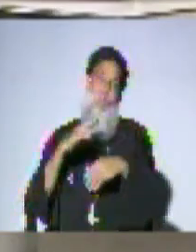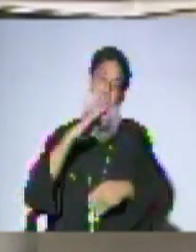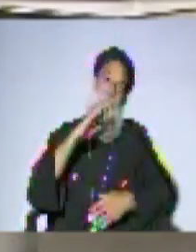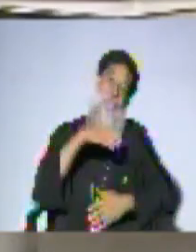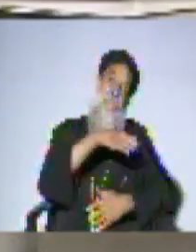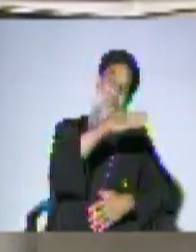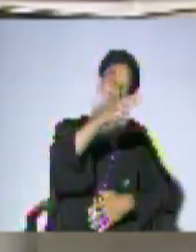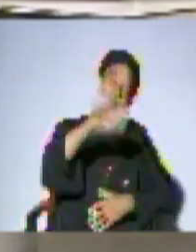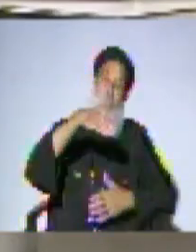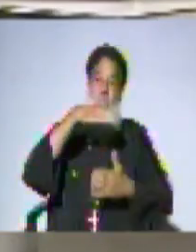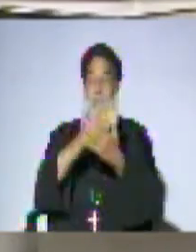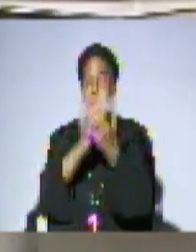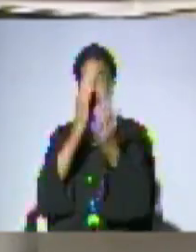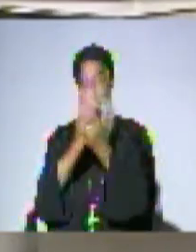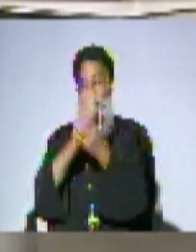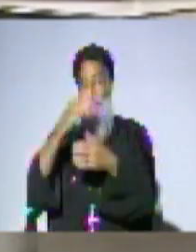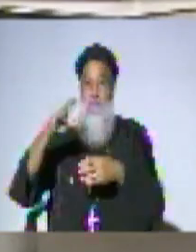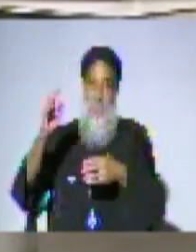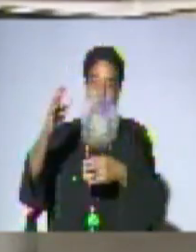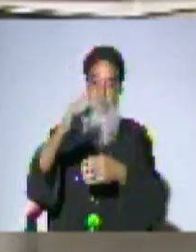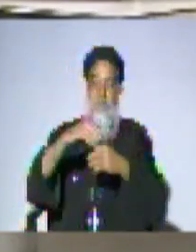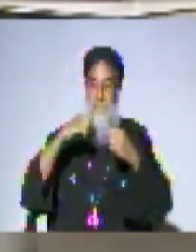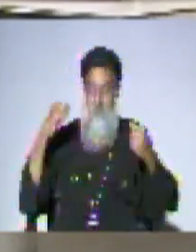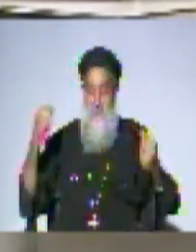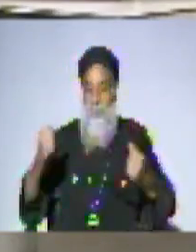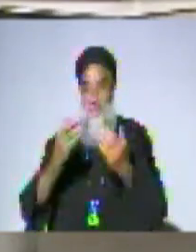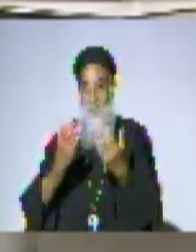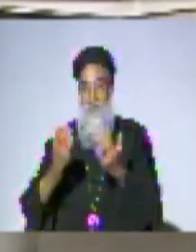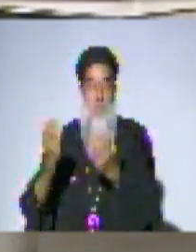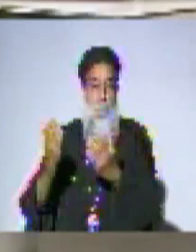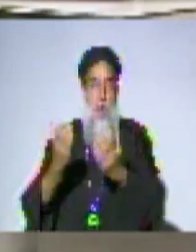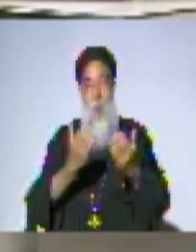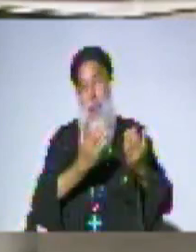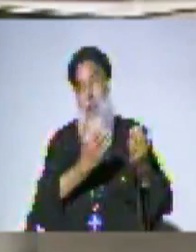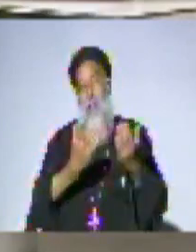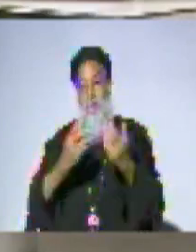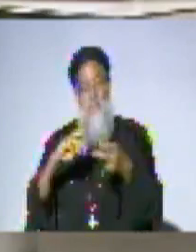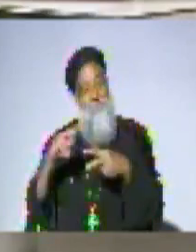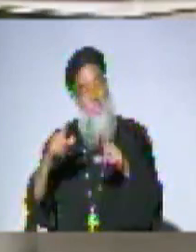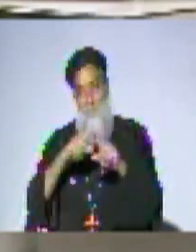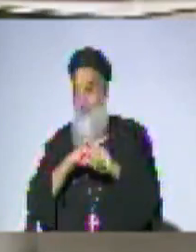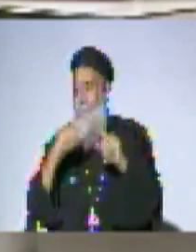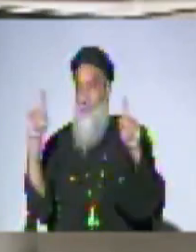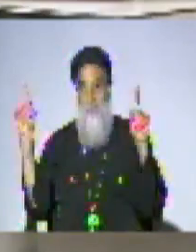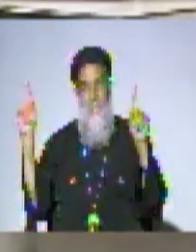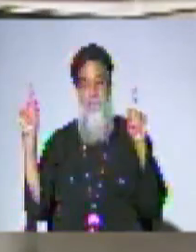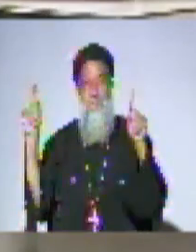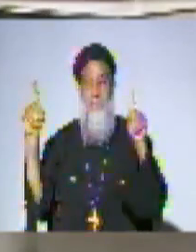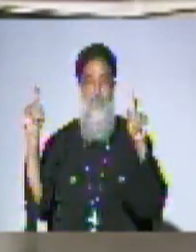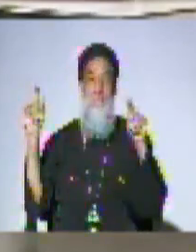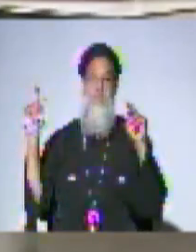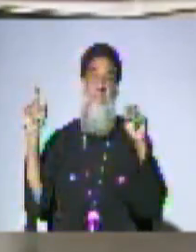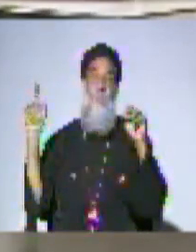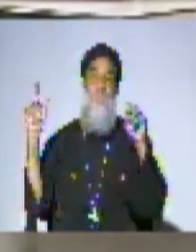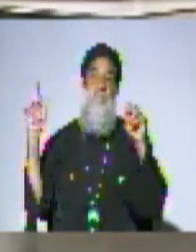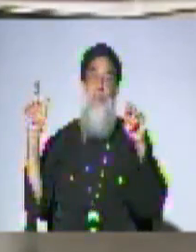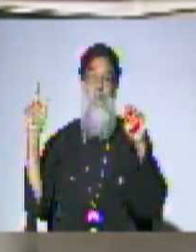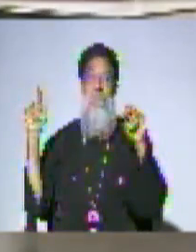القراءات موزعة، لازم نحترم القطمارس، فيش حد يغير القطمارس،